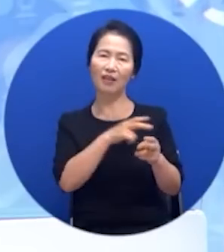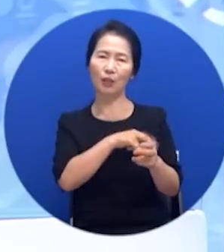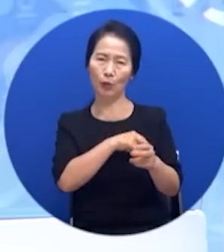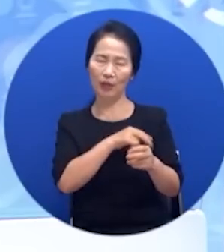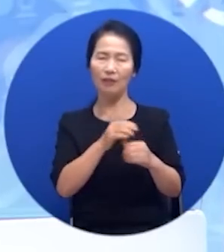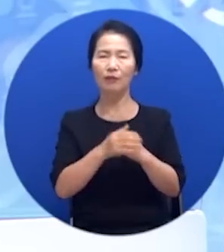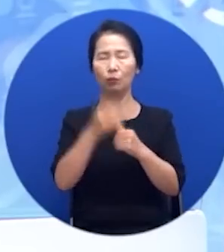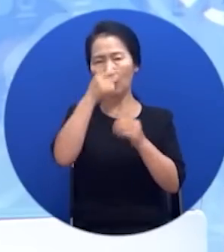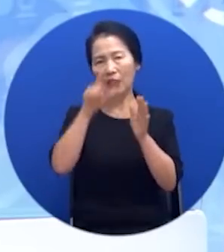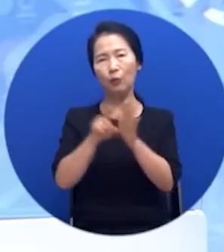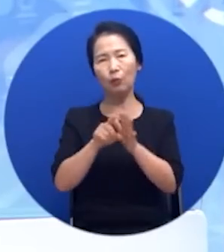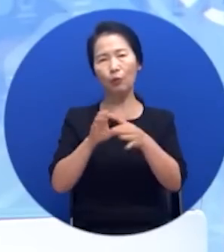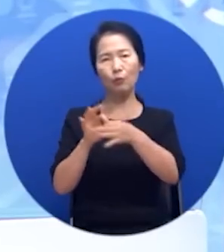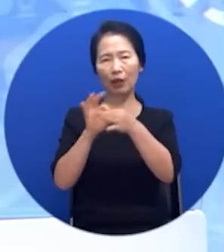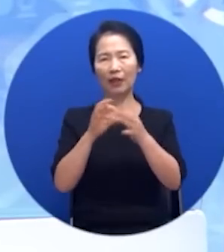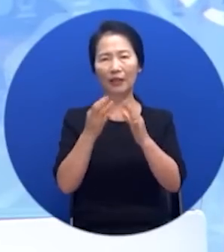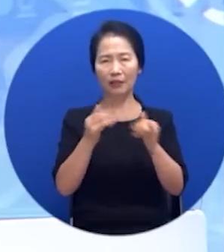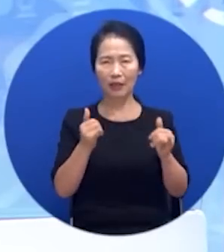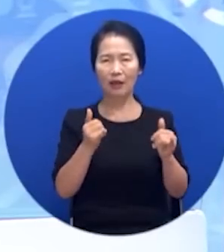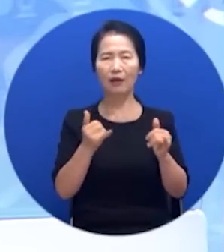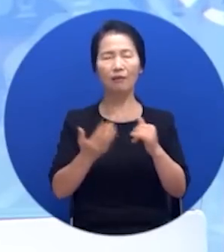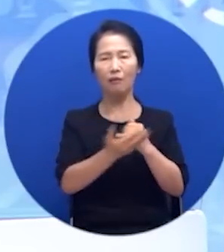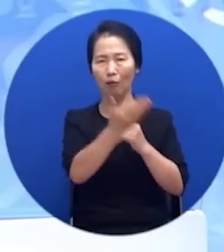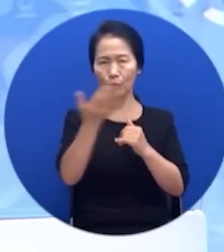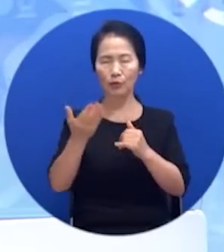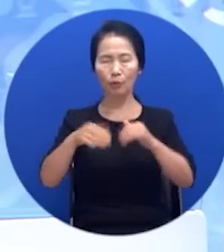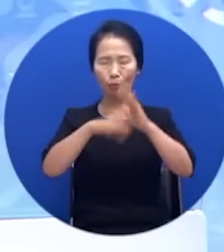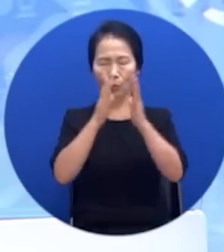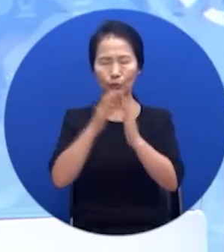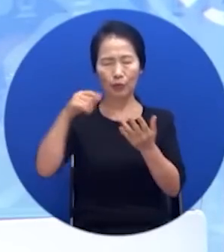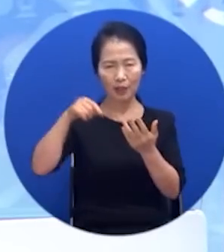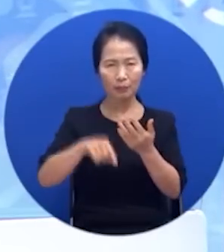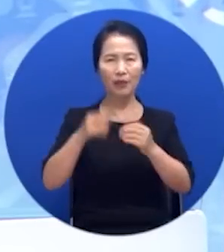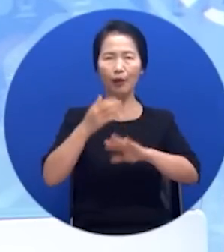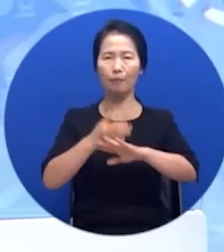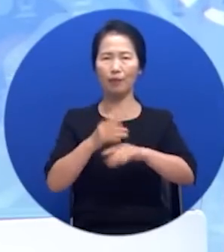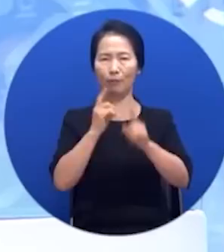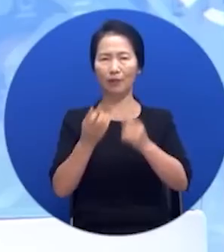기독교 관계자분들께 깊은 감사의 말씀을 드립니다.